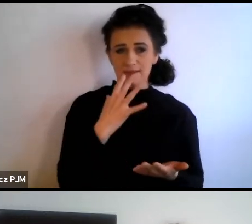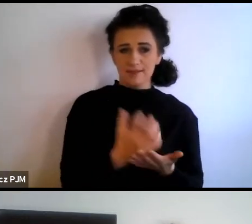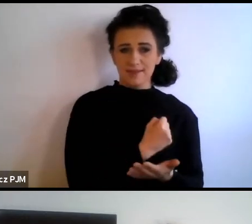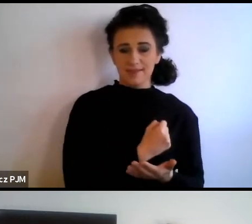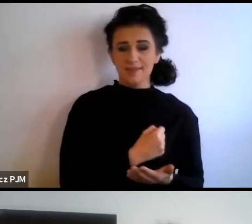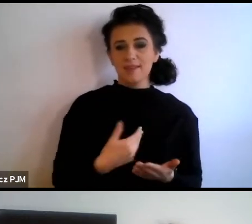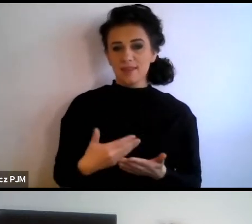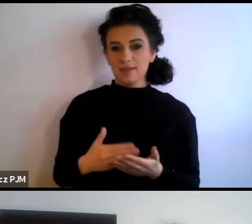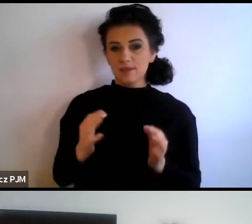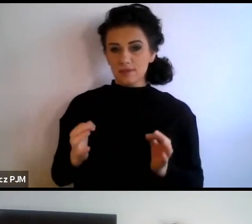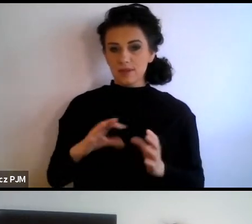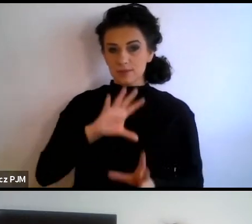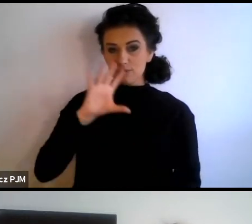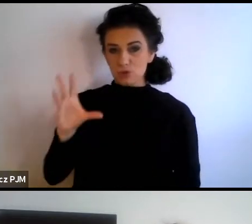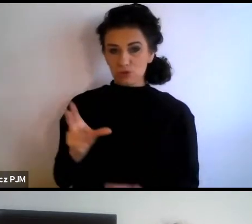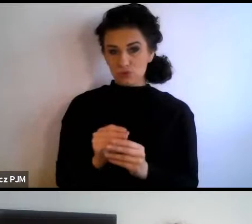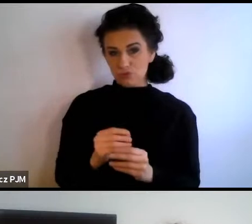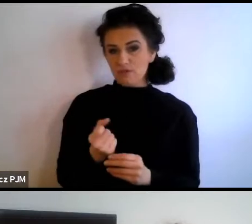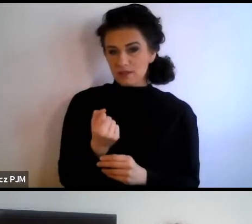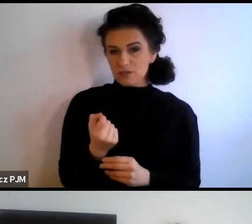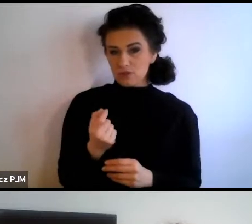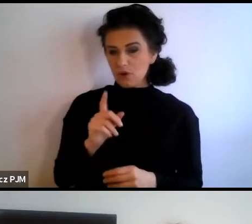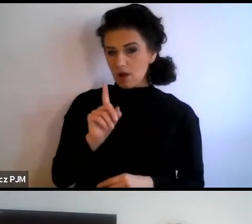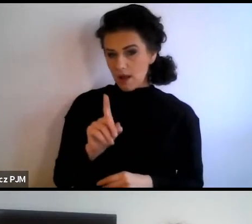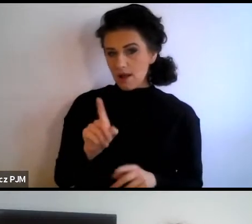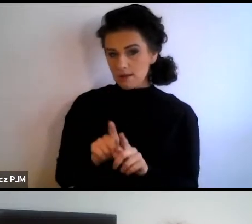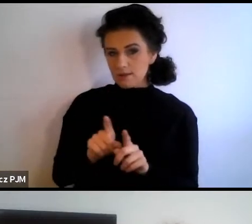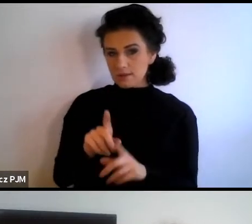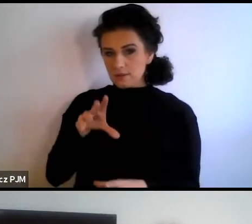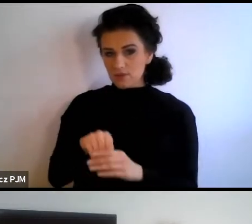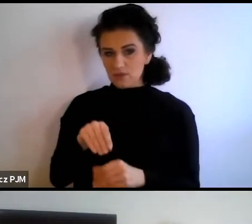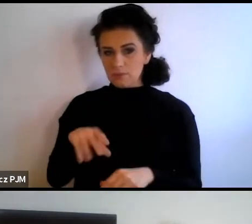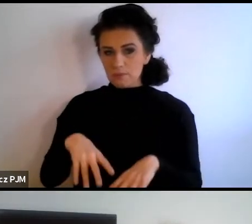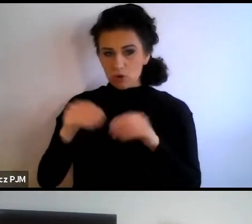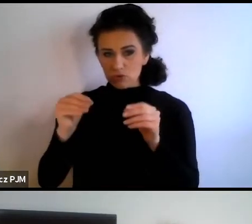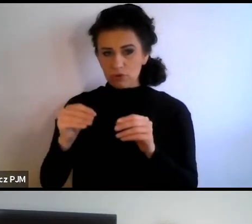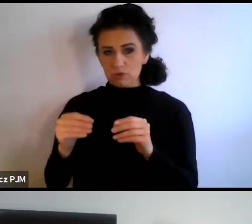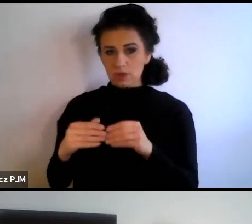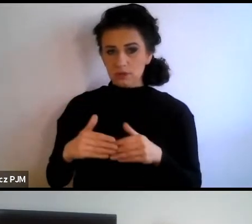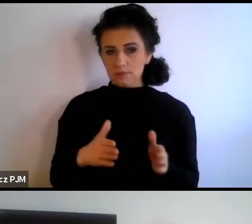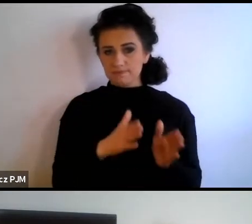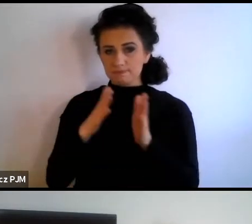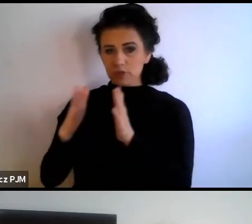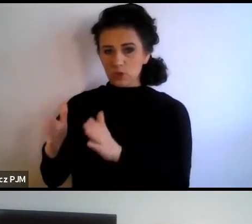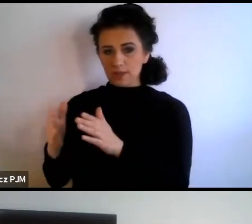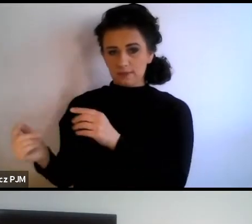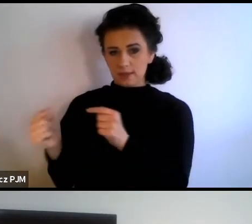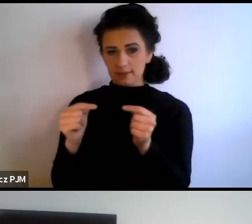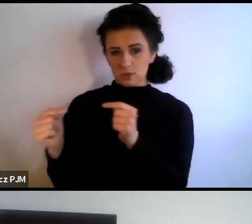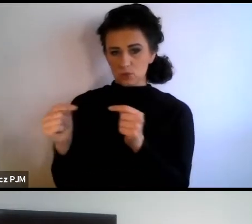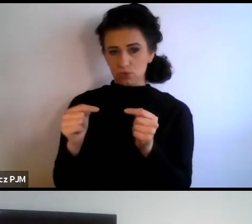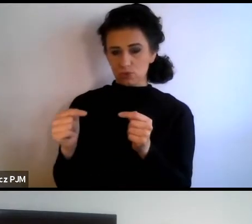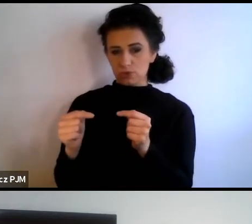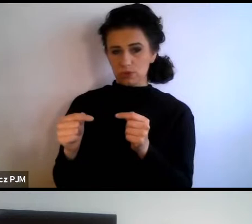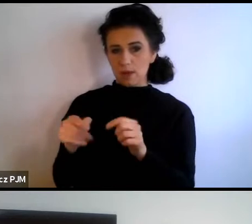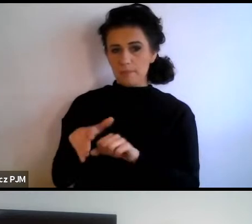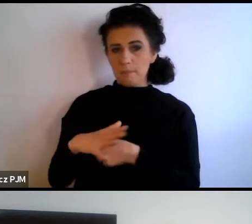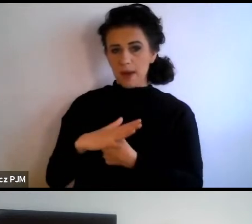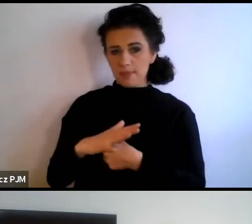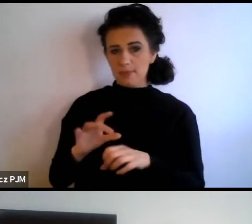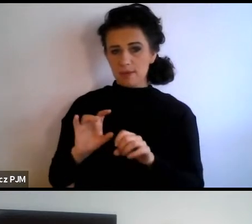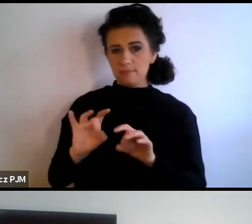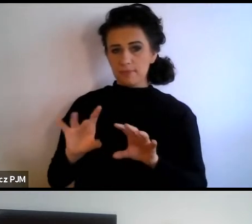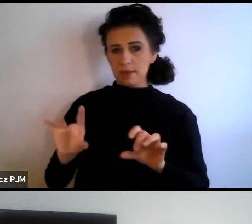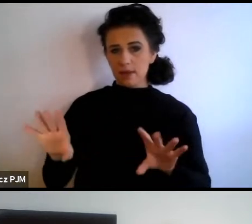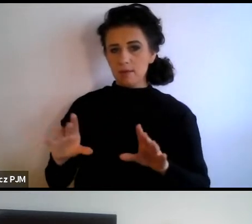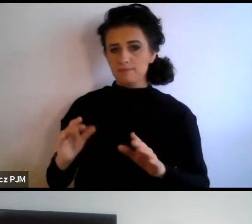na podsumowanie, ale też na, myślę, początek kolejnej dyskusji. Co pandemia nam dała? I tu